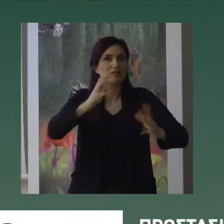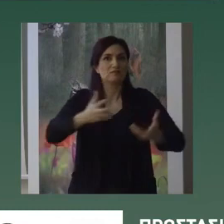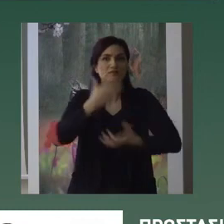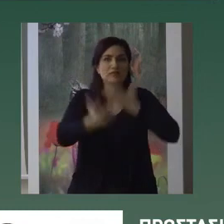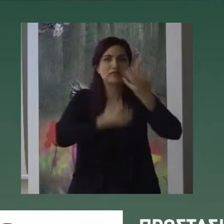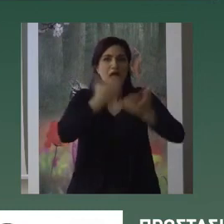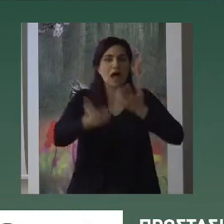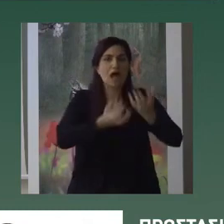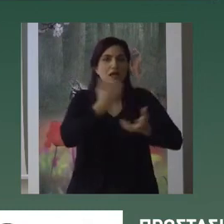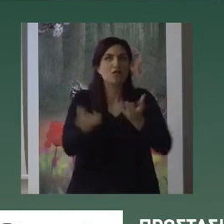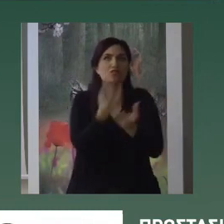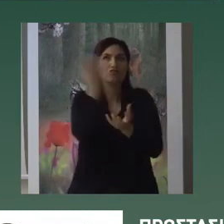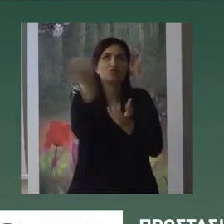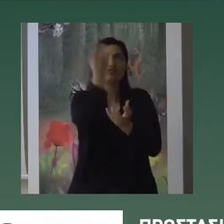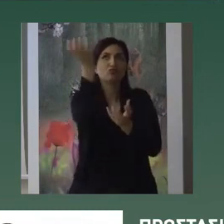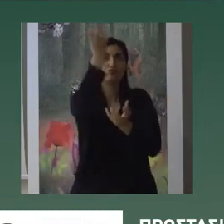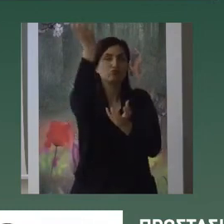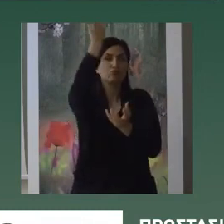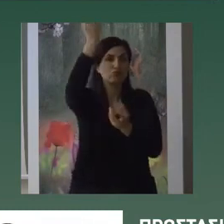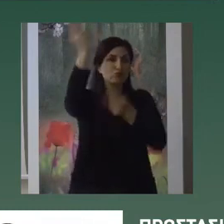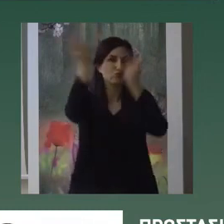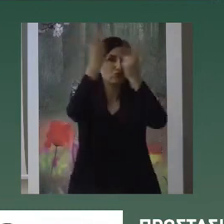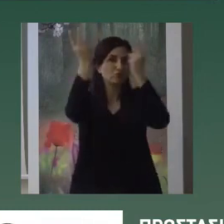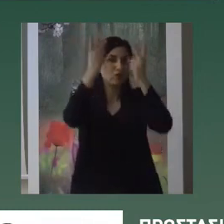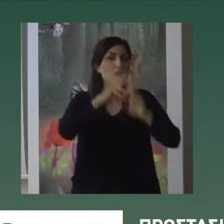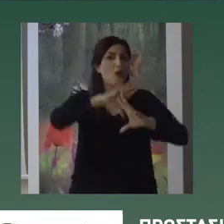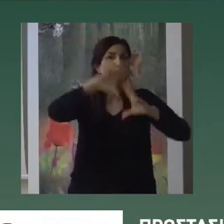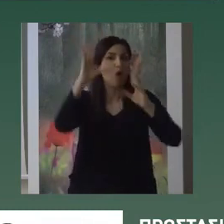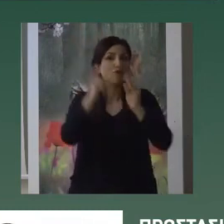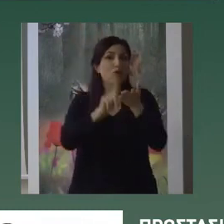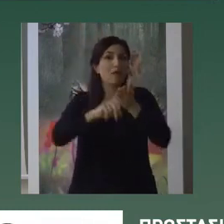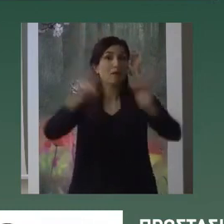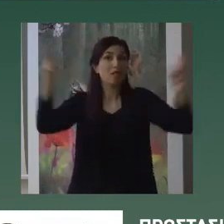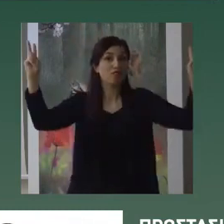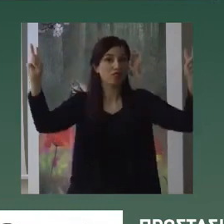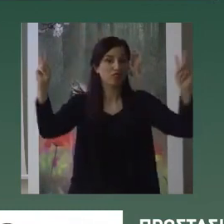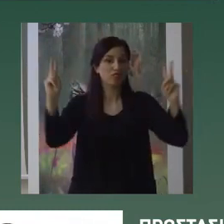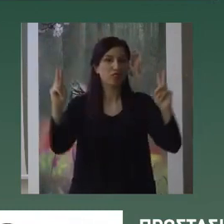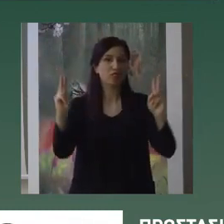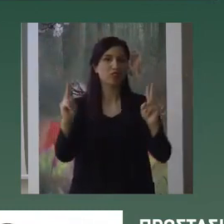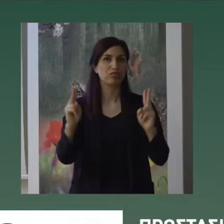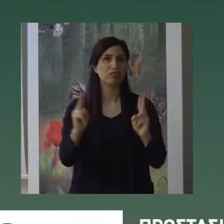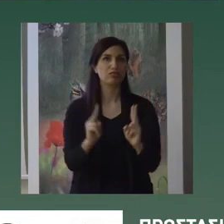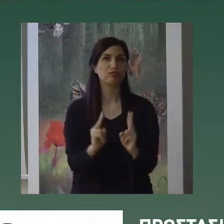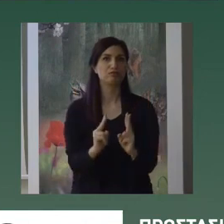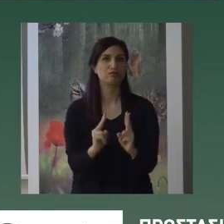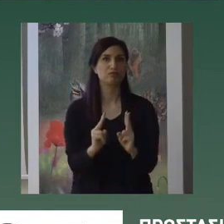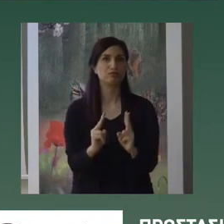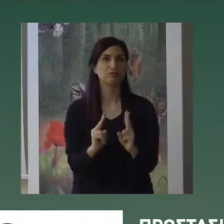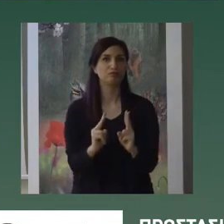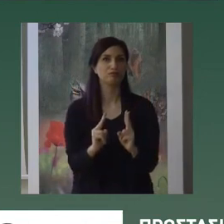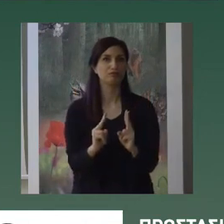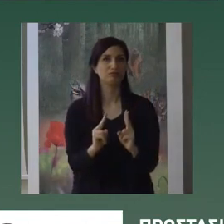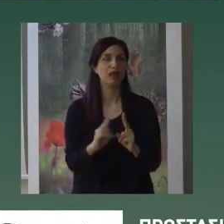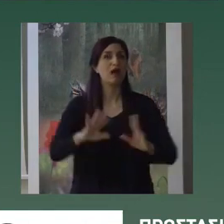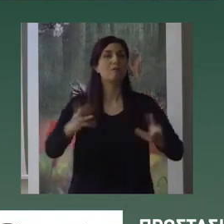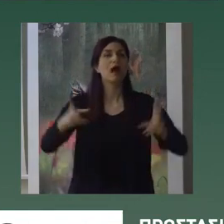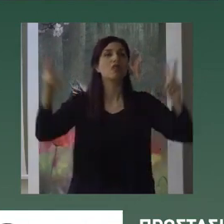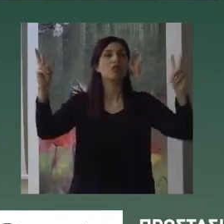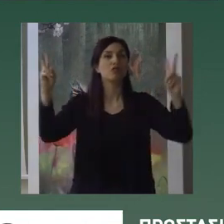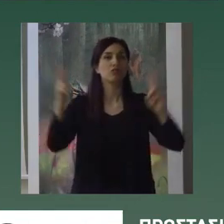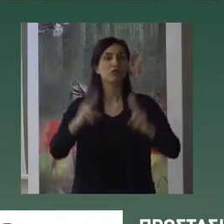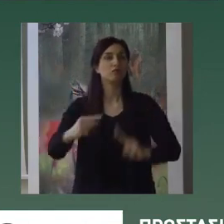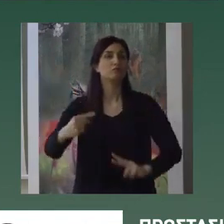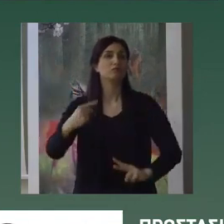ουδέτερη πόλη σημαίνει ότι αυτήν όλη την ποσότητα πρέπει να τη μειώσεις και ό,τι δεν καταφέρεις να μειώσεις πρέπει να βρεις έναν τρόπο να την κατεβάσεις